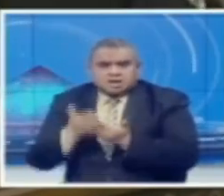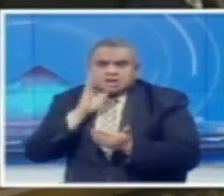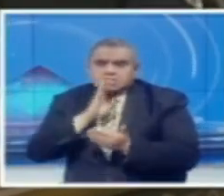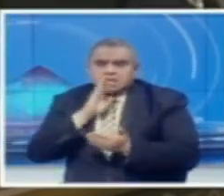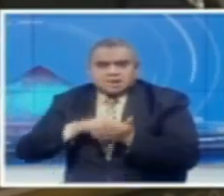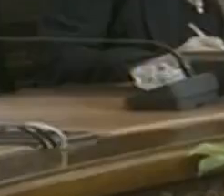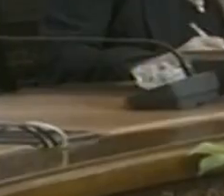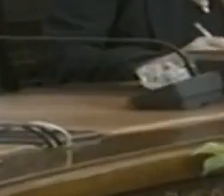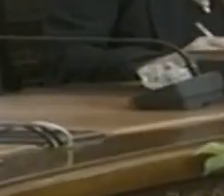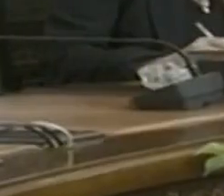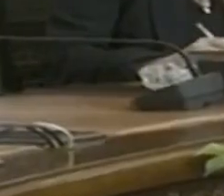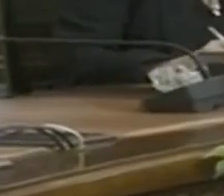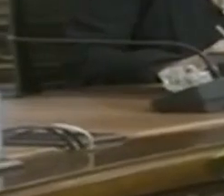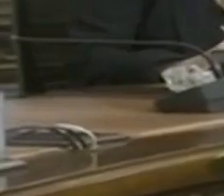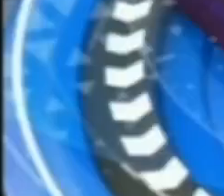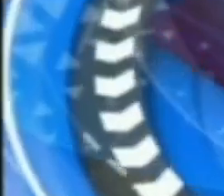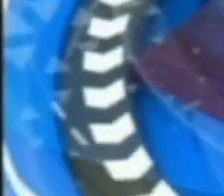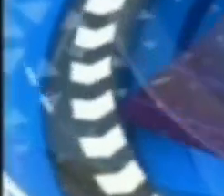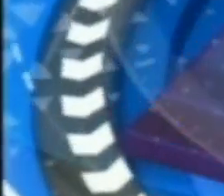العقاري.